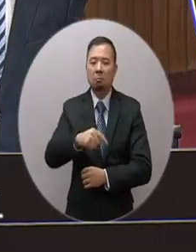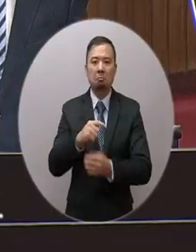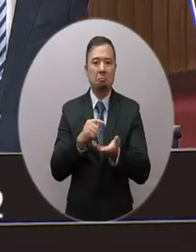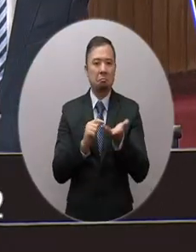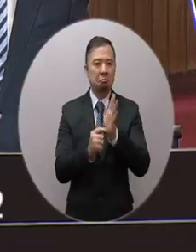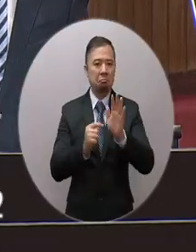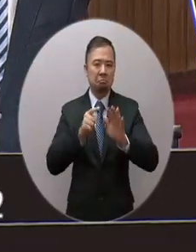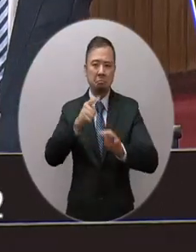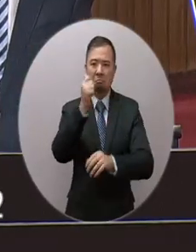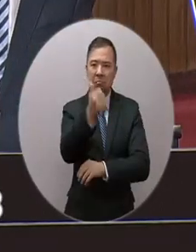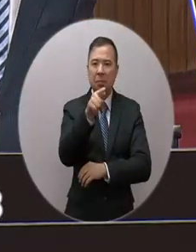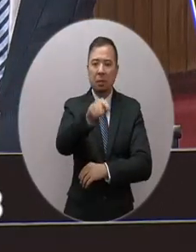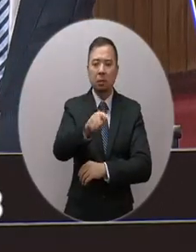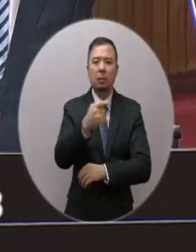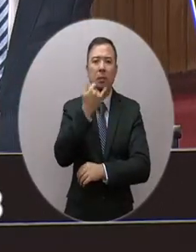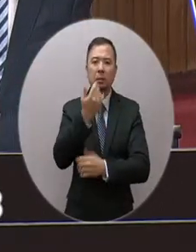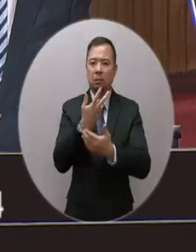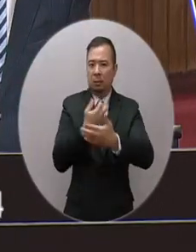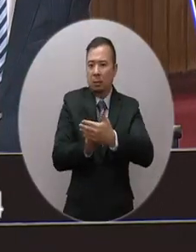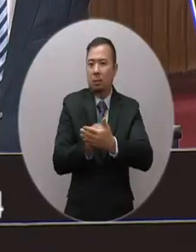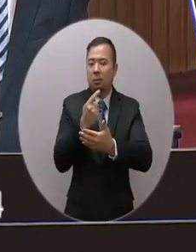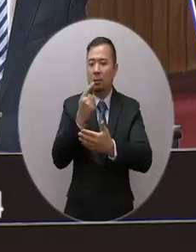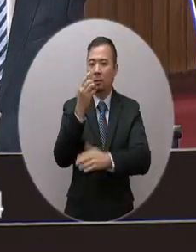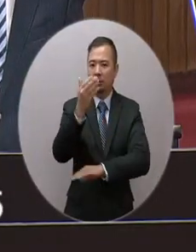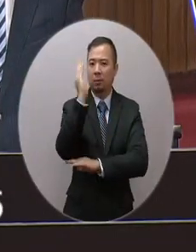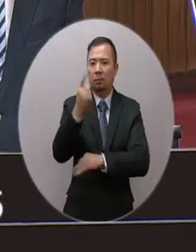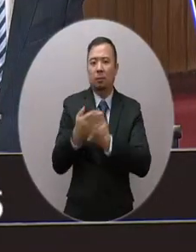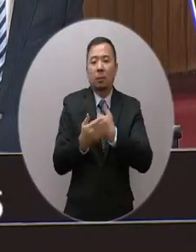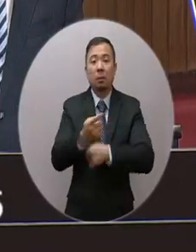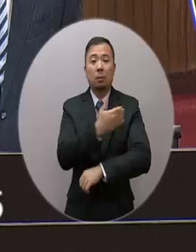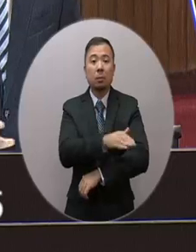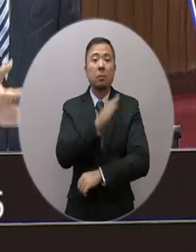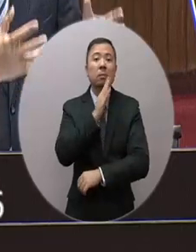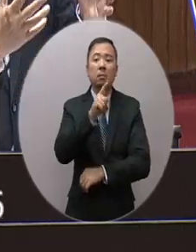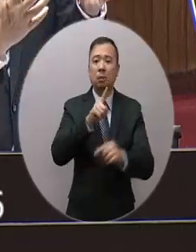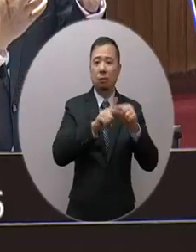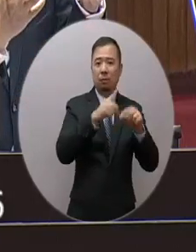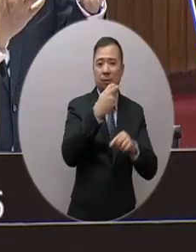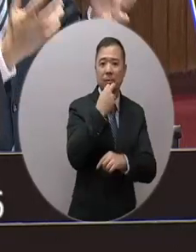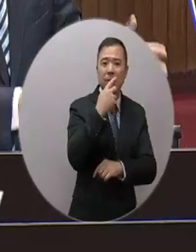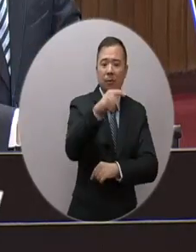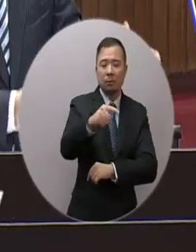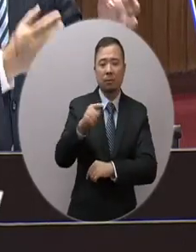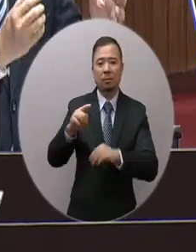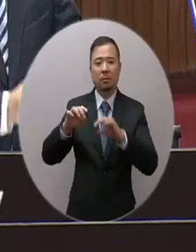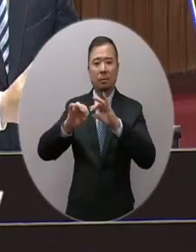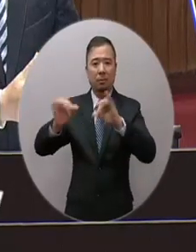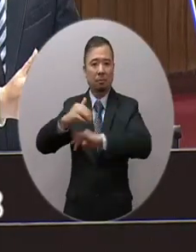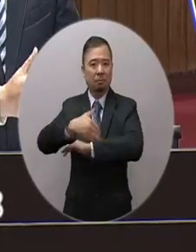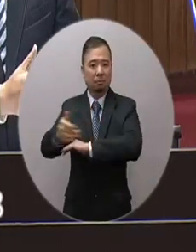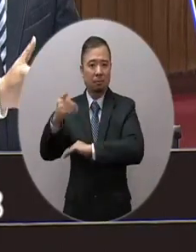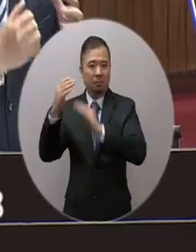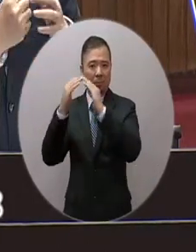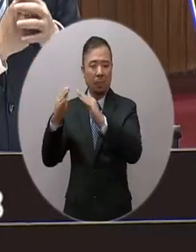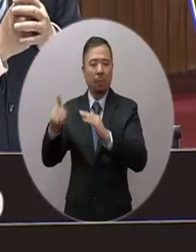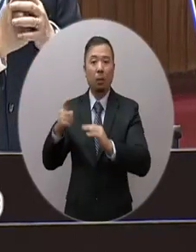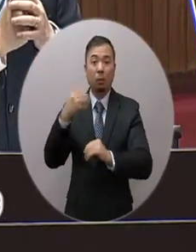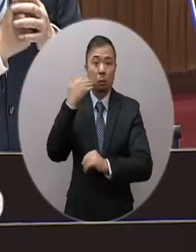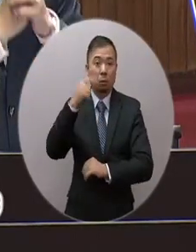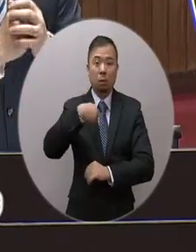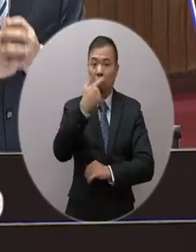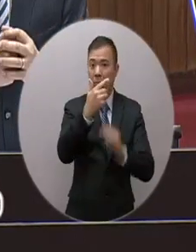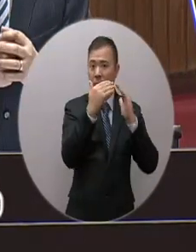各级政府，无论这个政府叫做中央政府或叫地方政府。那我们如果在非六都的这样